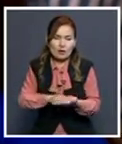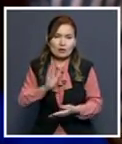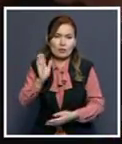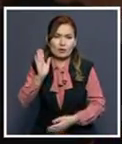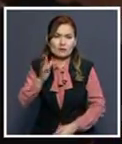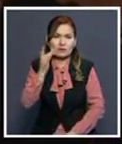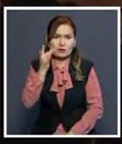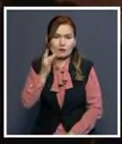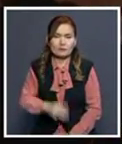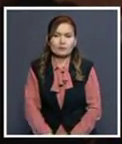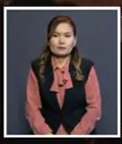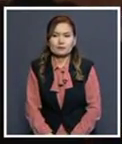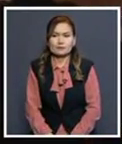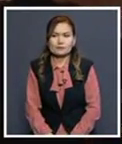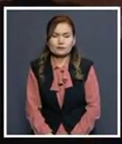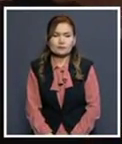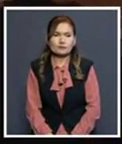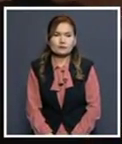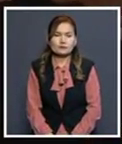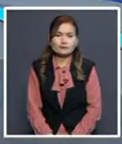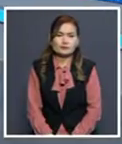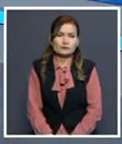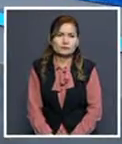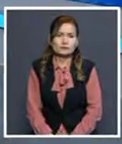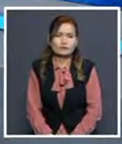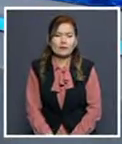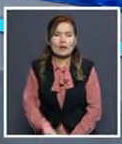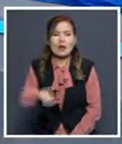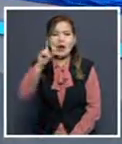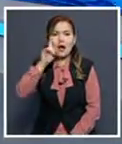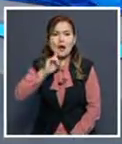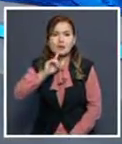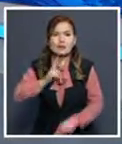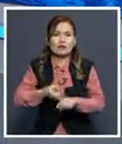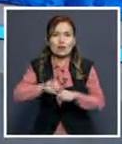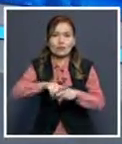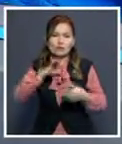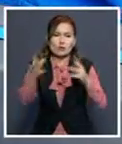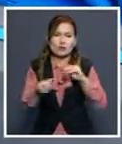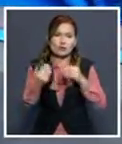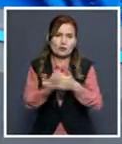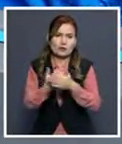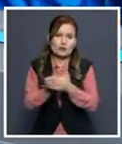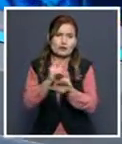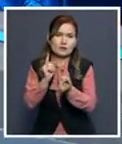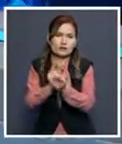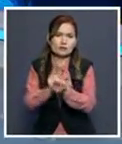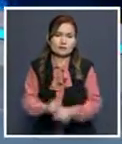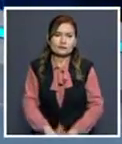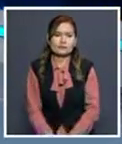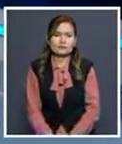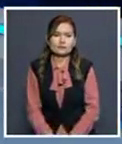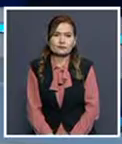Ғабит Бөкенбай, Азамат Кәкенов, Ұлттық арна. Бөлісер ақпараттардың легі осындай болды. Амандықтар жүздескенше.